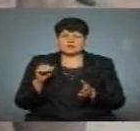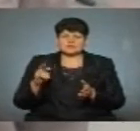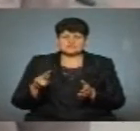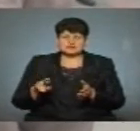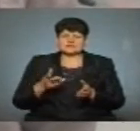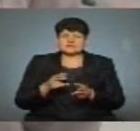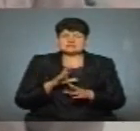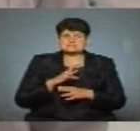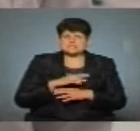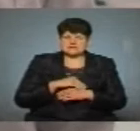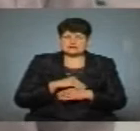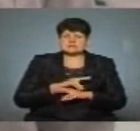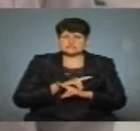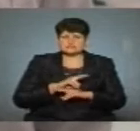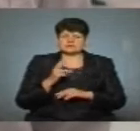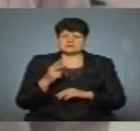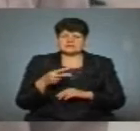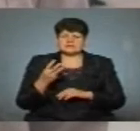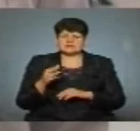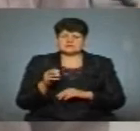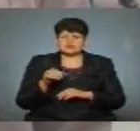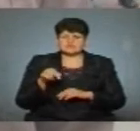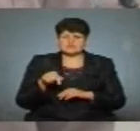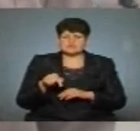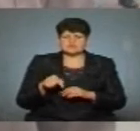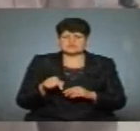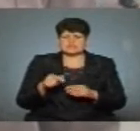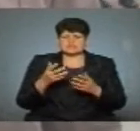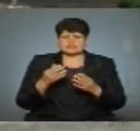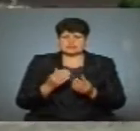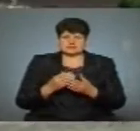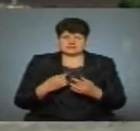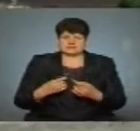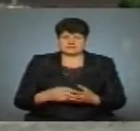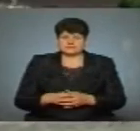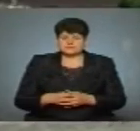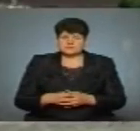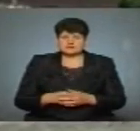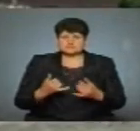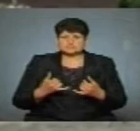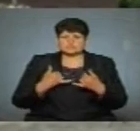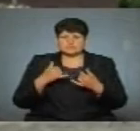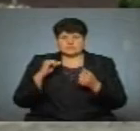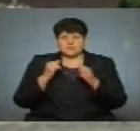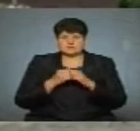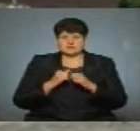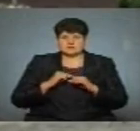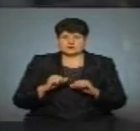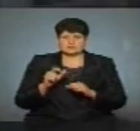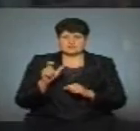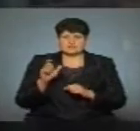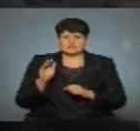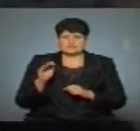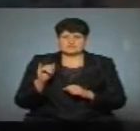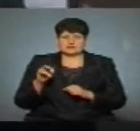який загинув теж 23 травня і в честь цього запроваджено це свято. Вшанував пам'ять героїв і тернополянин Євген Філь.